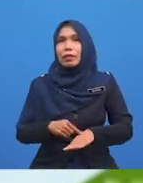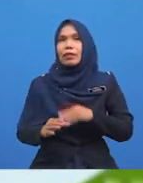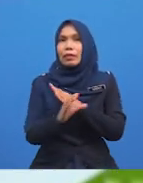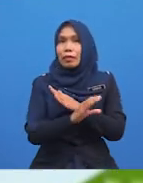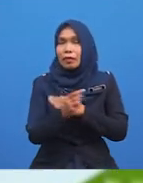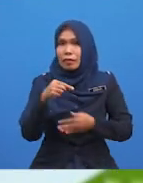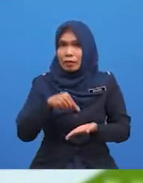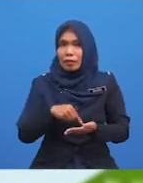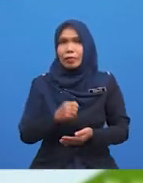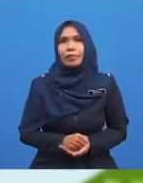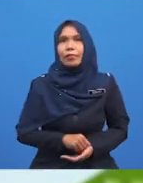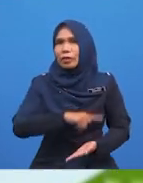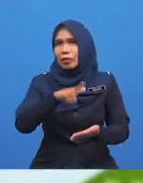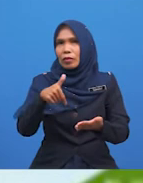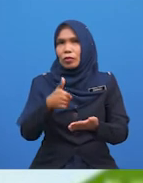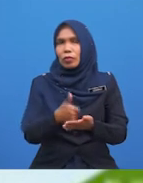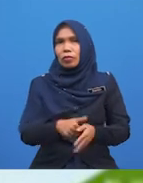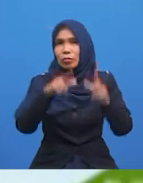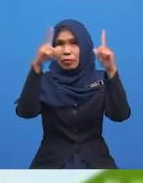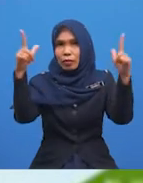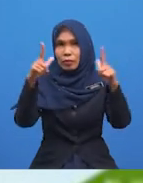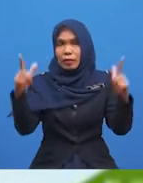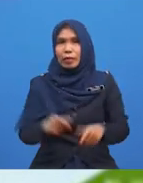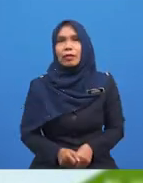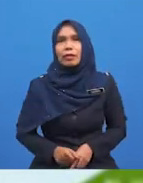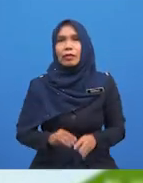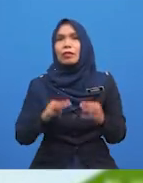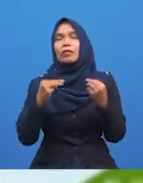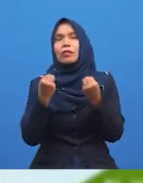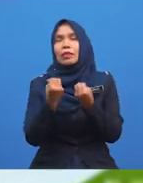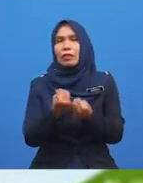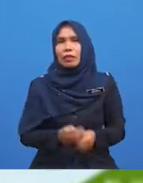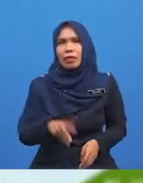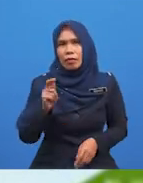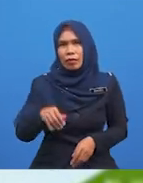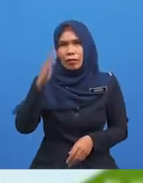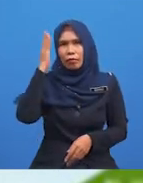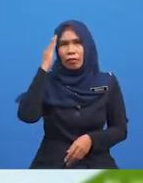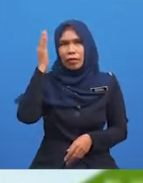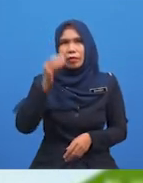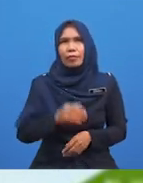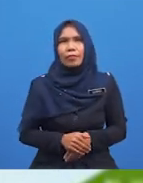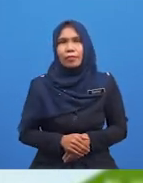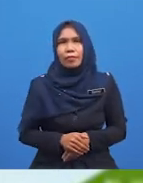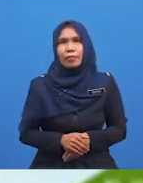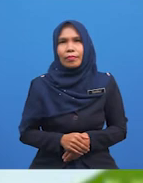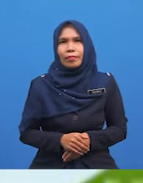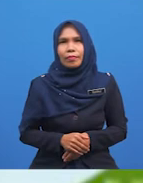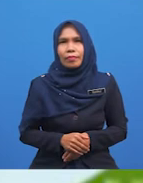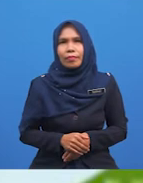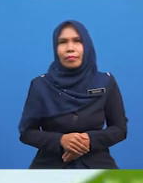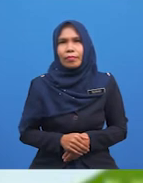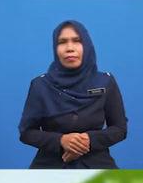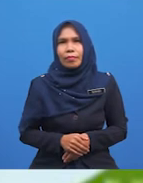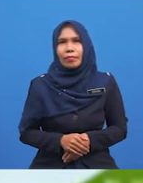seluruh lapisan masyarakat haruslah memahami dan menghayati kandungan